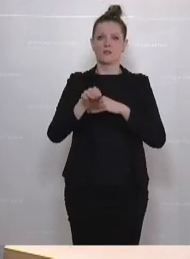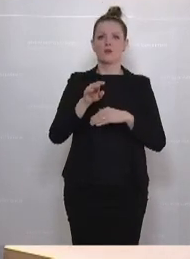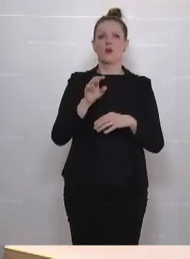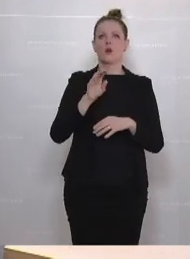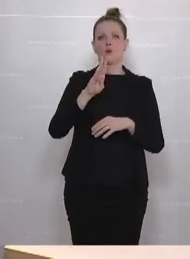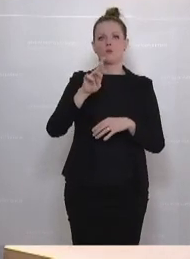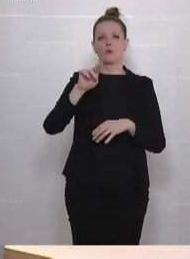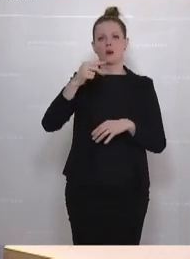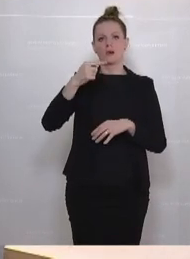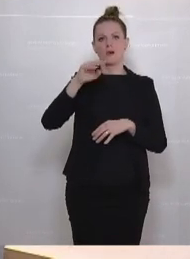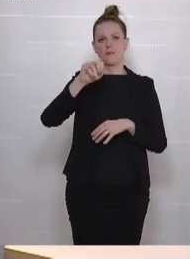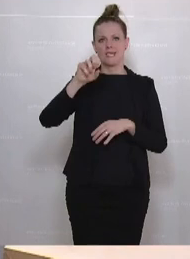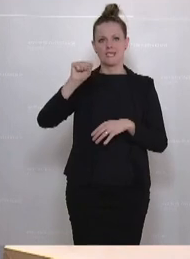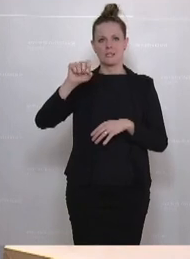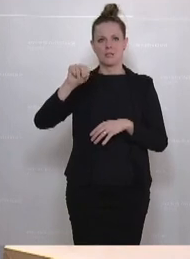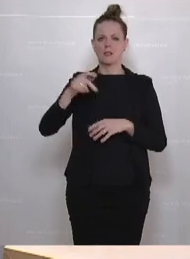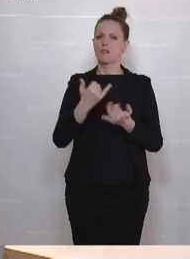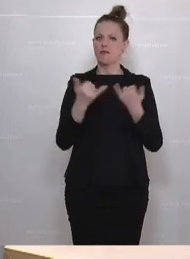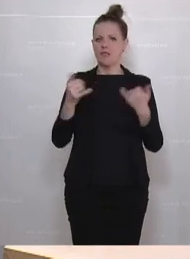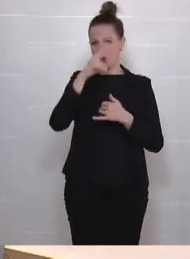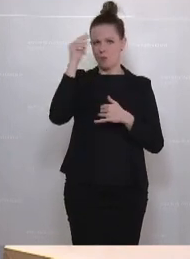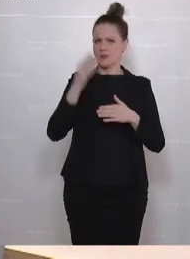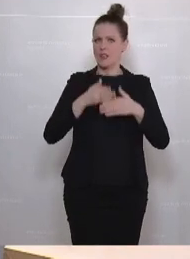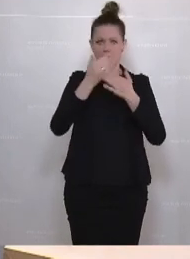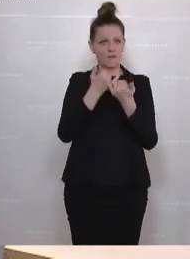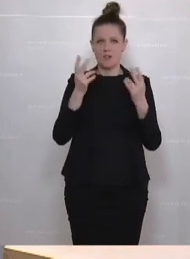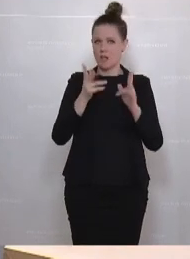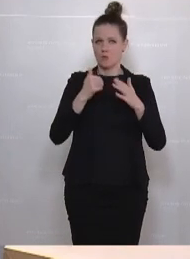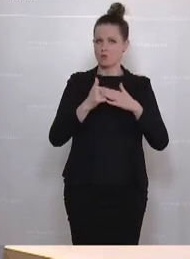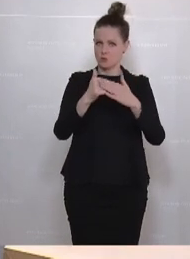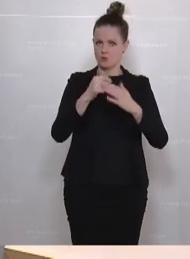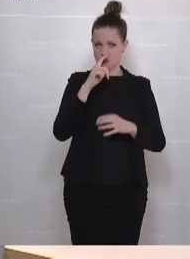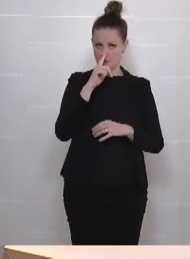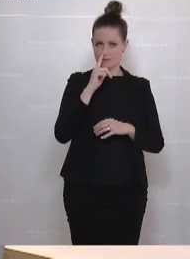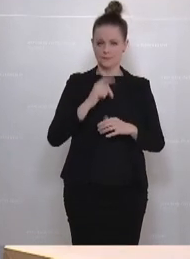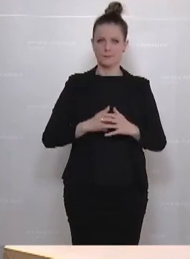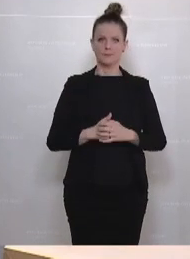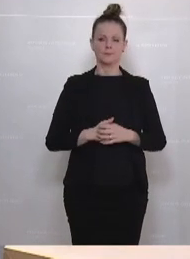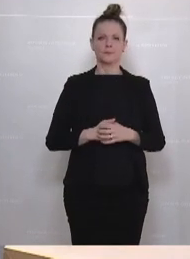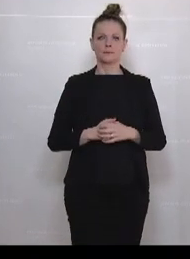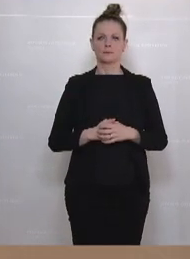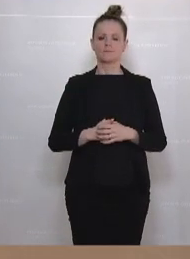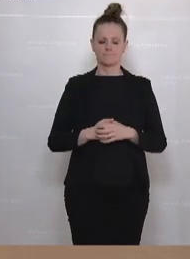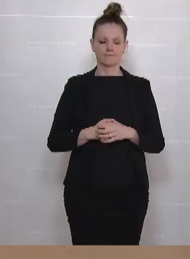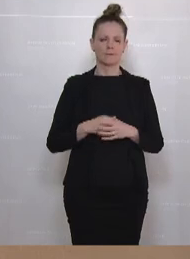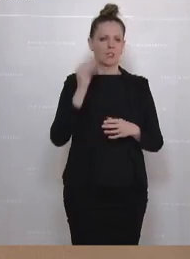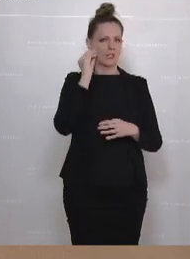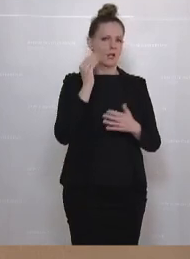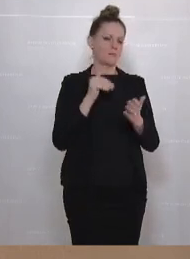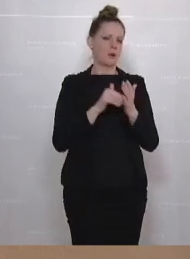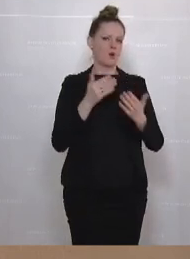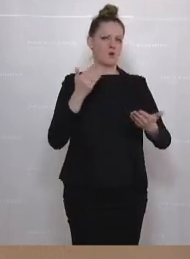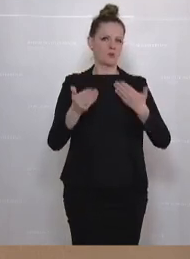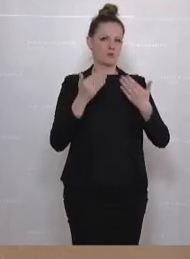Burmesen, humanitäre Hilfe zukommen zu lassen? Ja, also ich glaube, man muss unterscheiden, wie Sie richtig sagen,